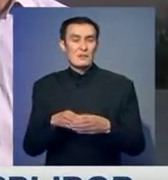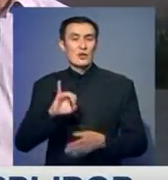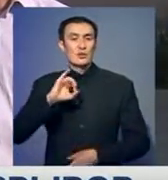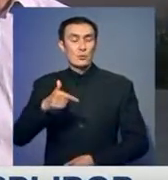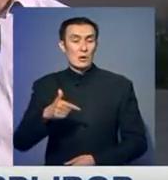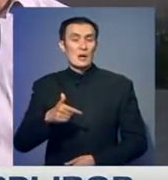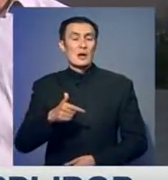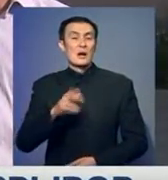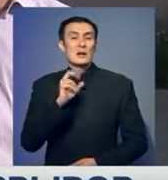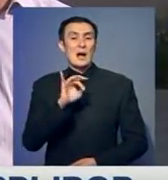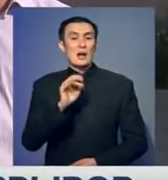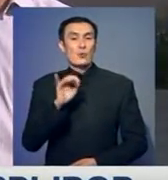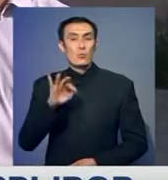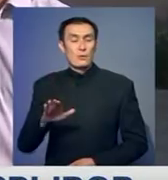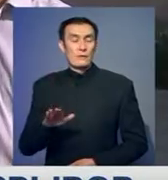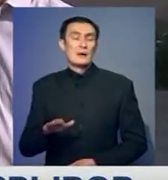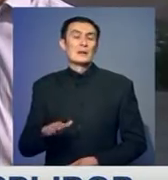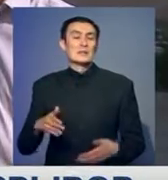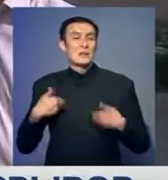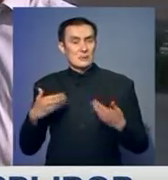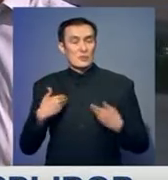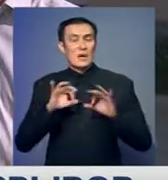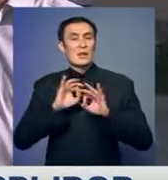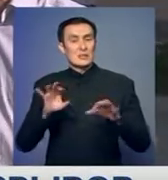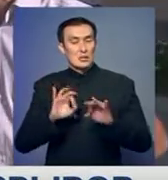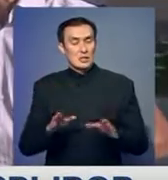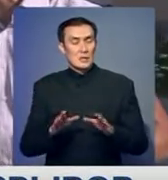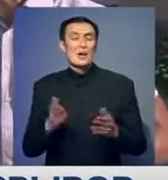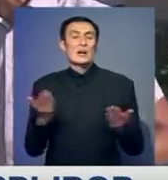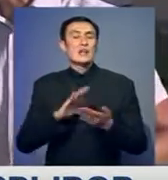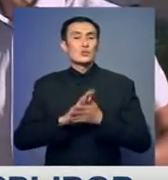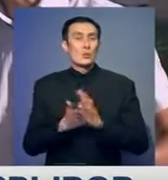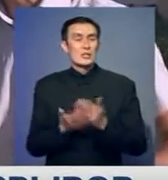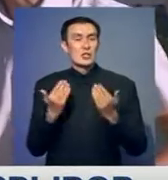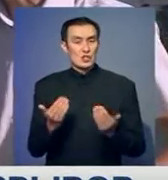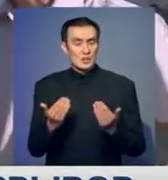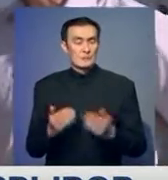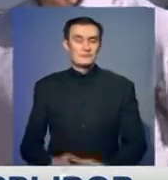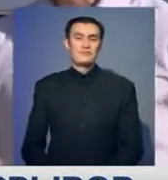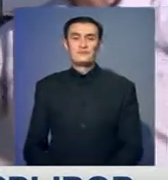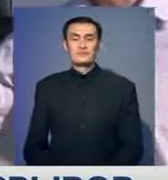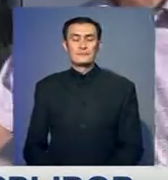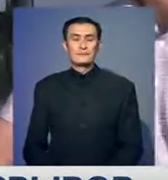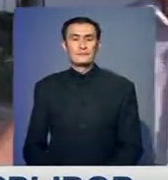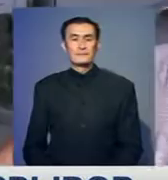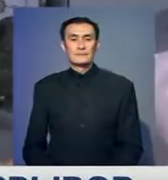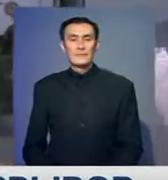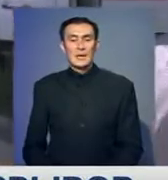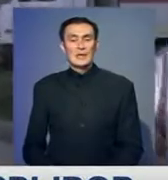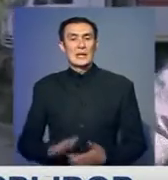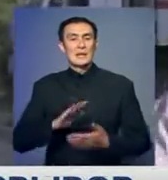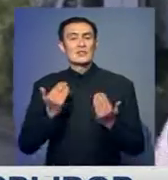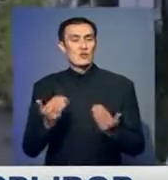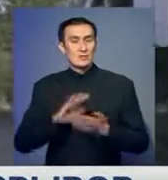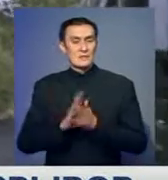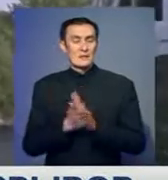«Юг» Кайдар Каракулов. Кайдар Самедулаевич, расскажите, пожалуйста, какая ситуация наблюдается сейчас? По состоянию